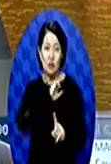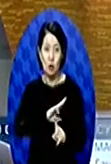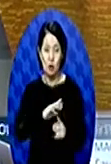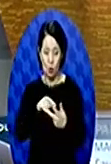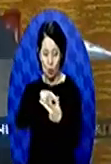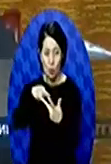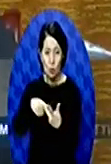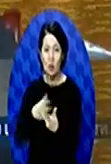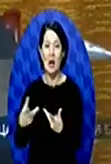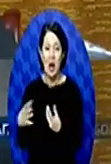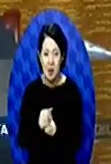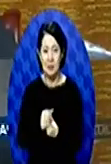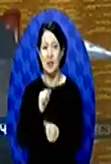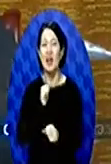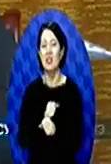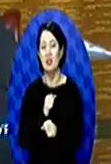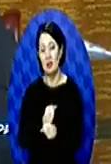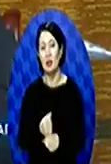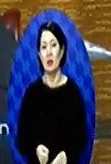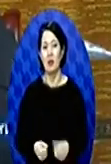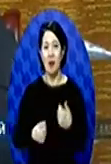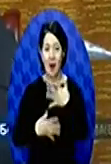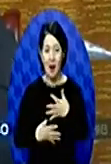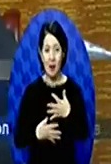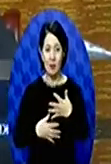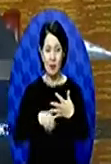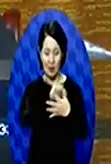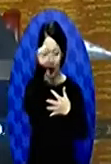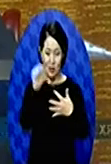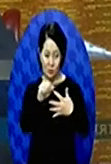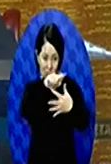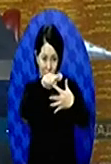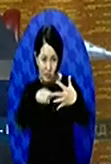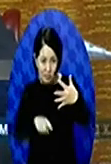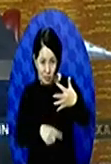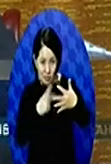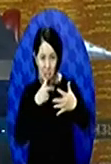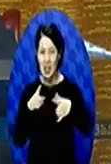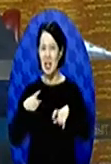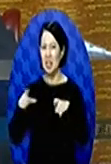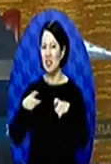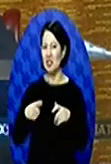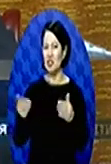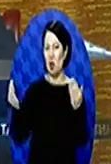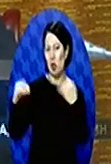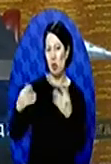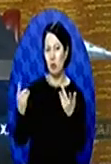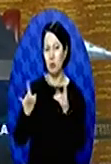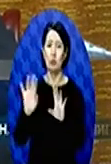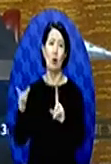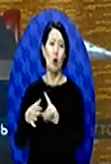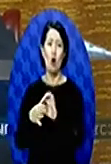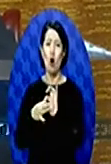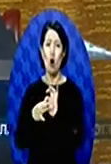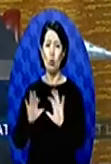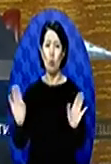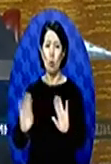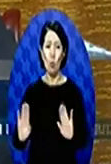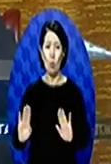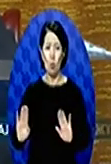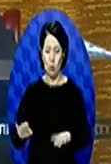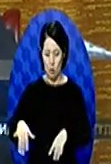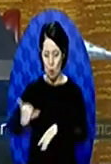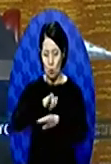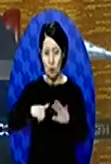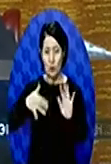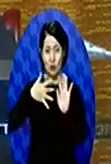ажиллая. Энэ 10 асуудлыг аваад үзэхэд энэ эдийн засгийн хямралтай огт холбоогүй. Зарим нь одоо улсын төсвөр хийж гүйцэтгэсэн ажлуудын